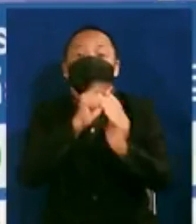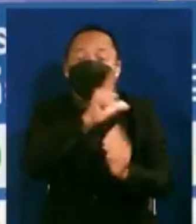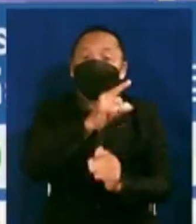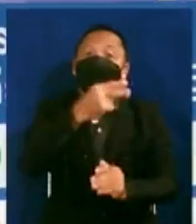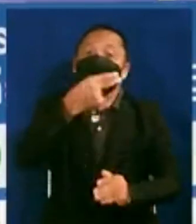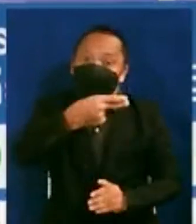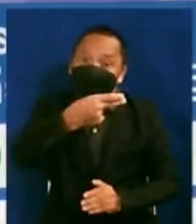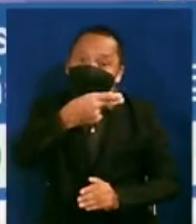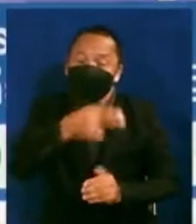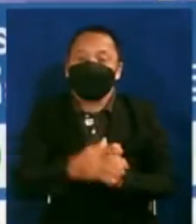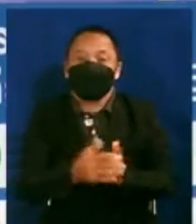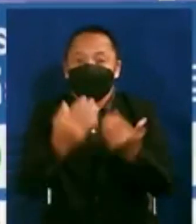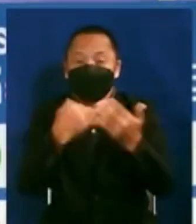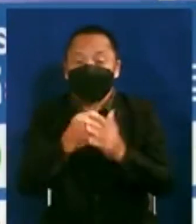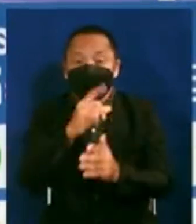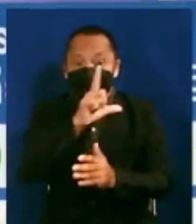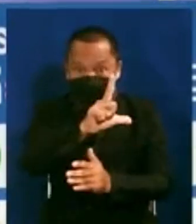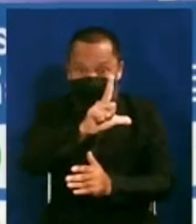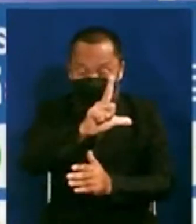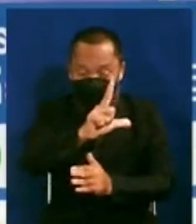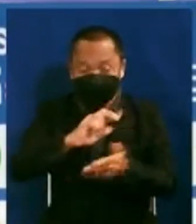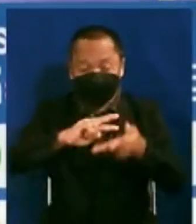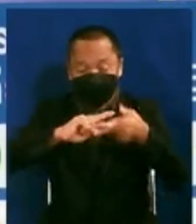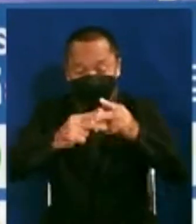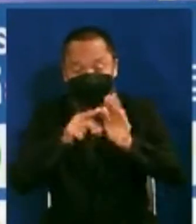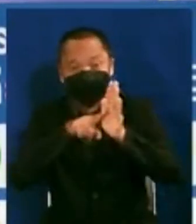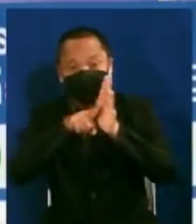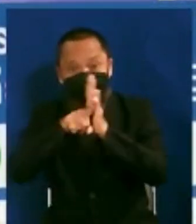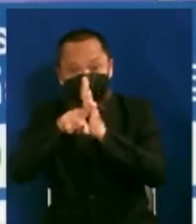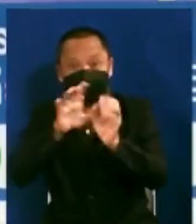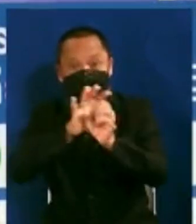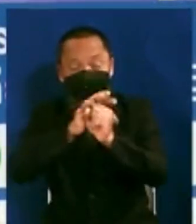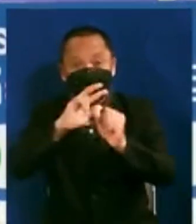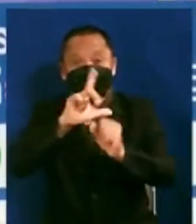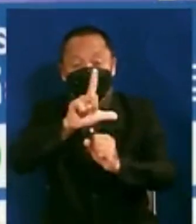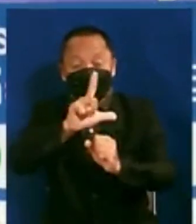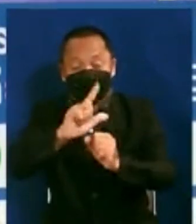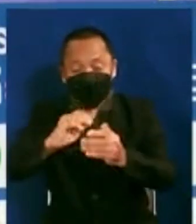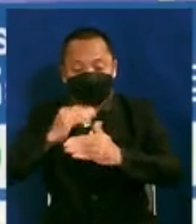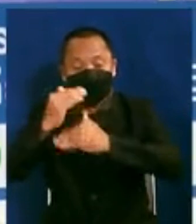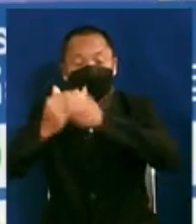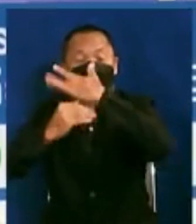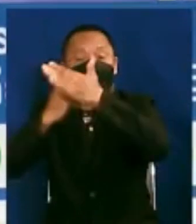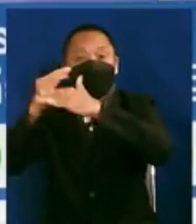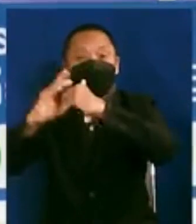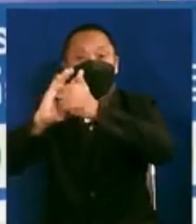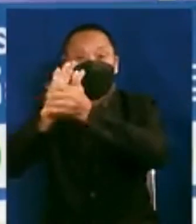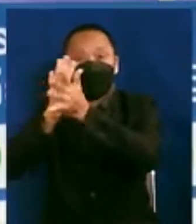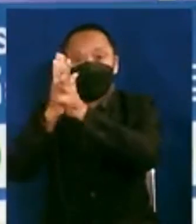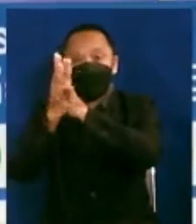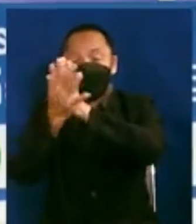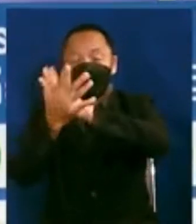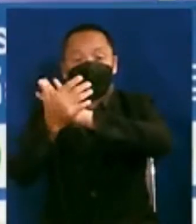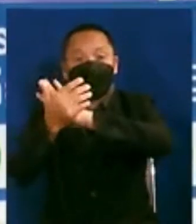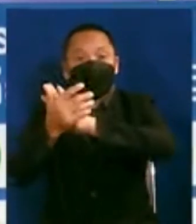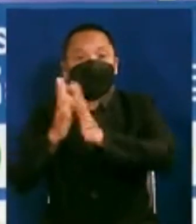S เมื่อสายพันธุ์ L ออกมาแล้วเนี่ยนะครับมันก็มาเจริญเติบโตได้ดีนะครับ